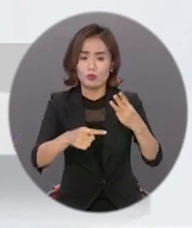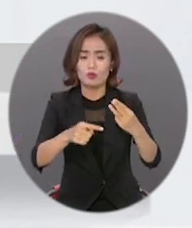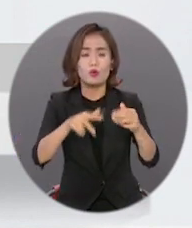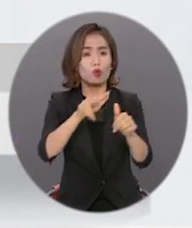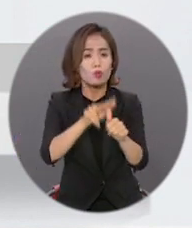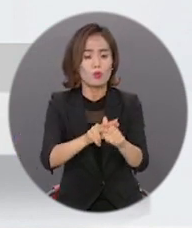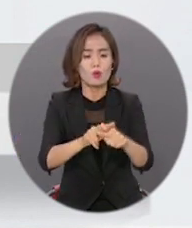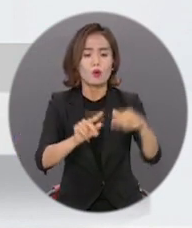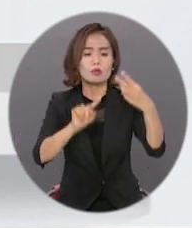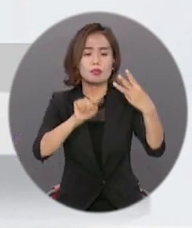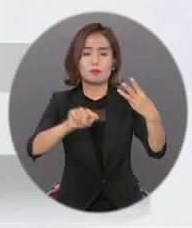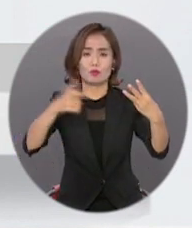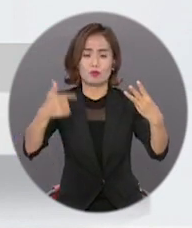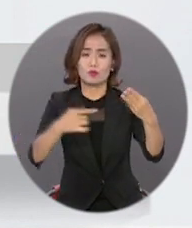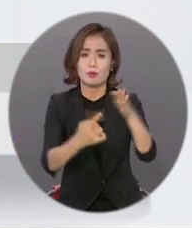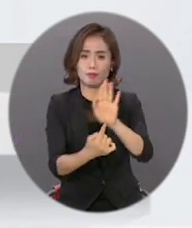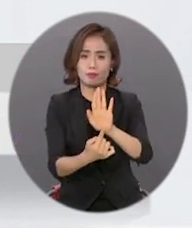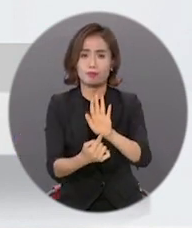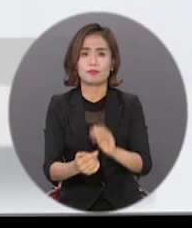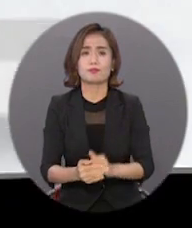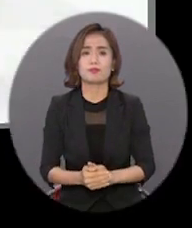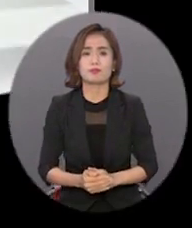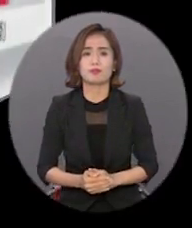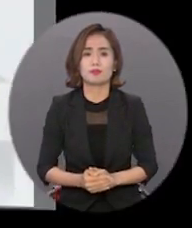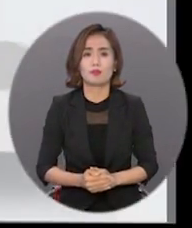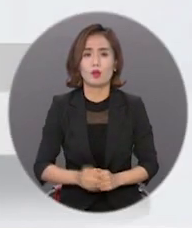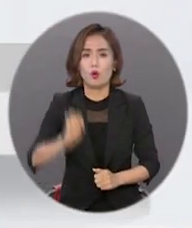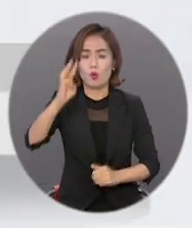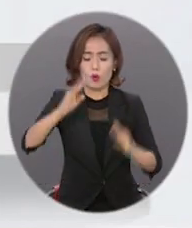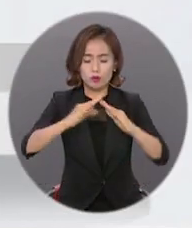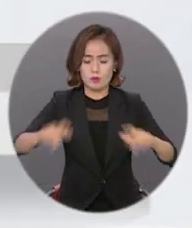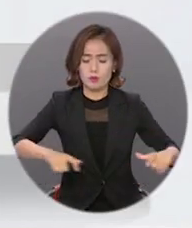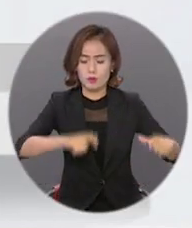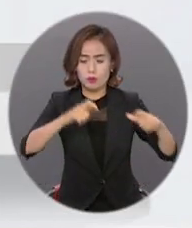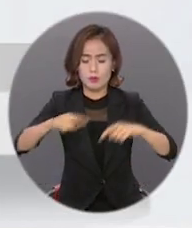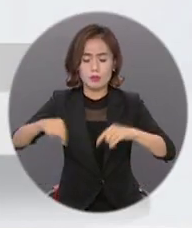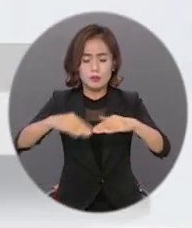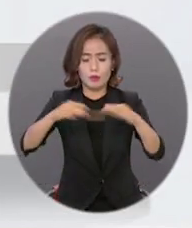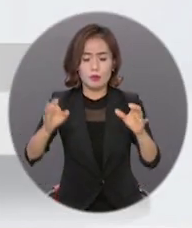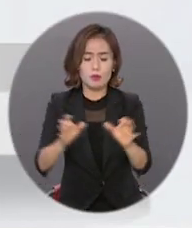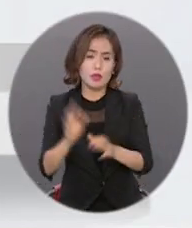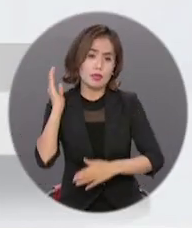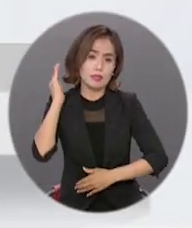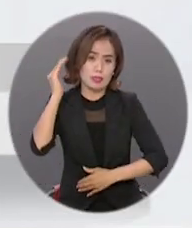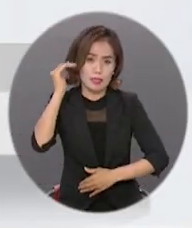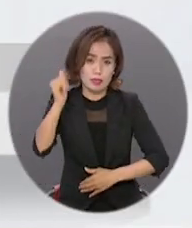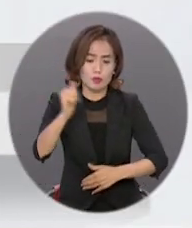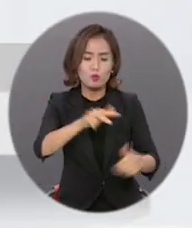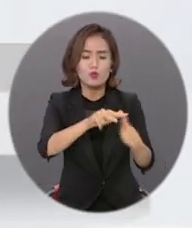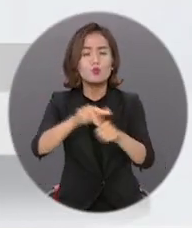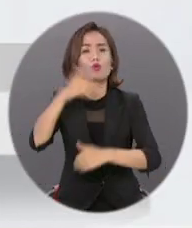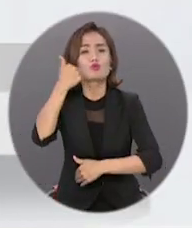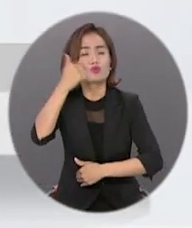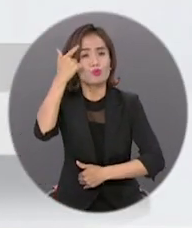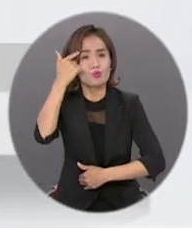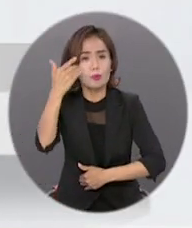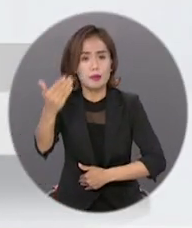3.6% 를 기록했습니다 공주 전남 적 정당별 대승 후보 선호도 물어봤습니다